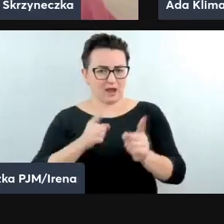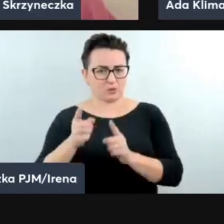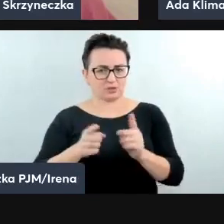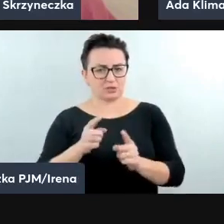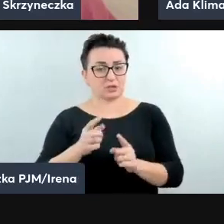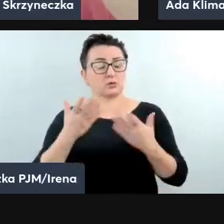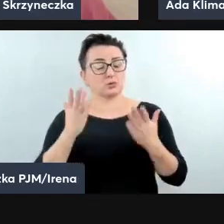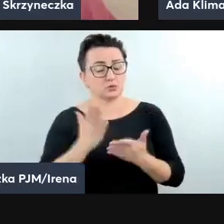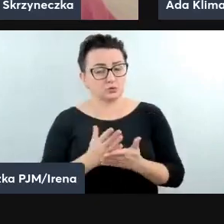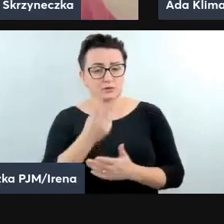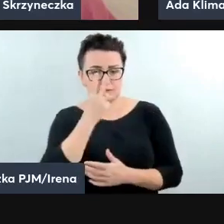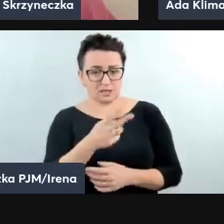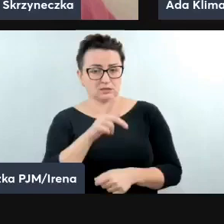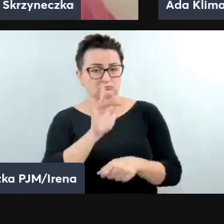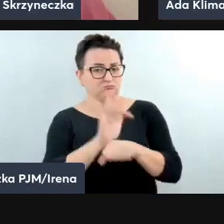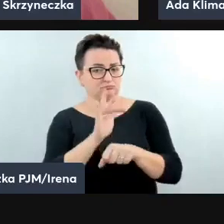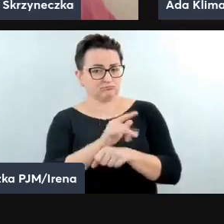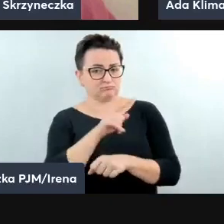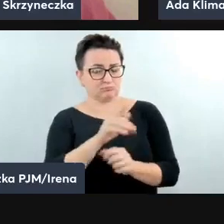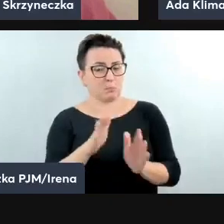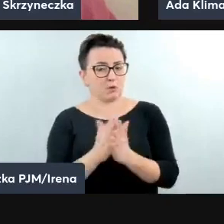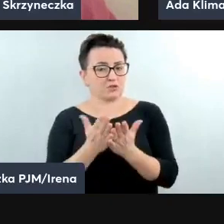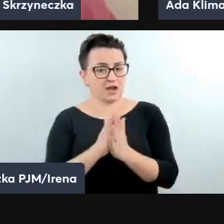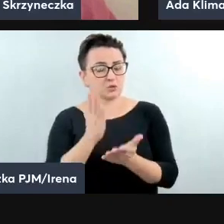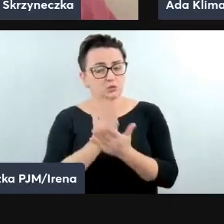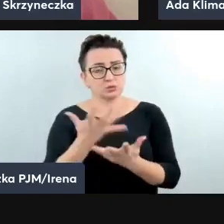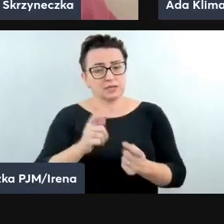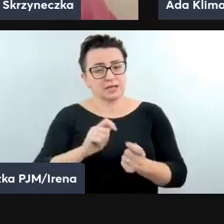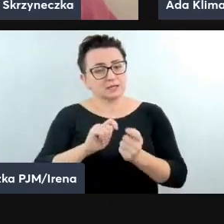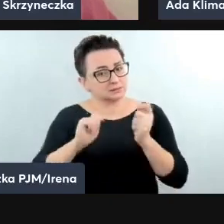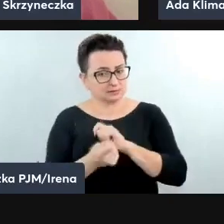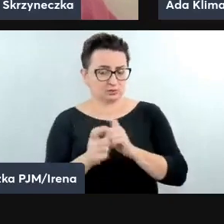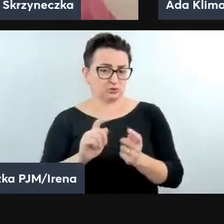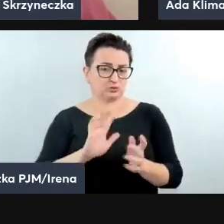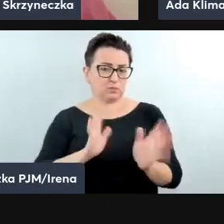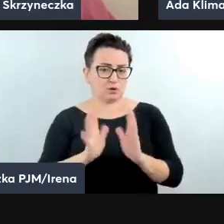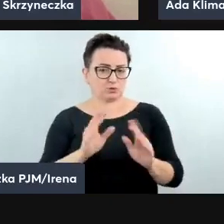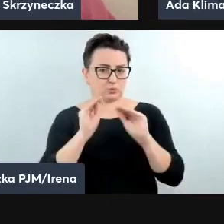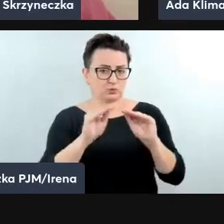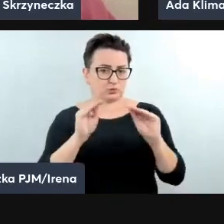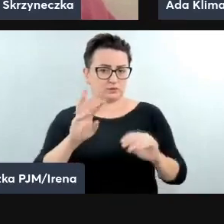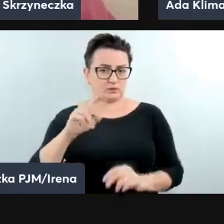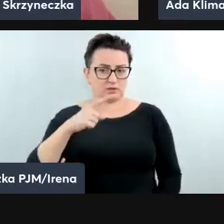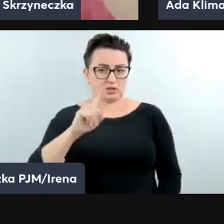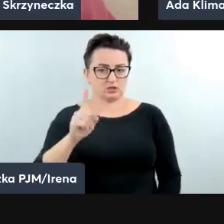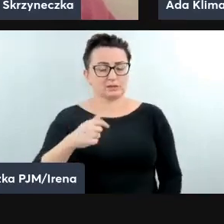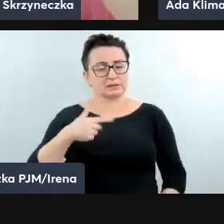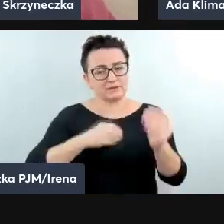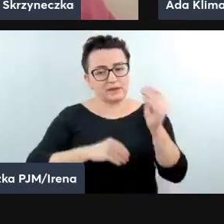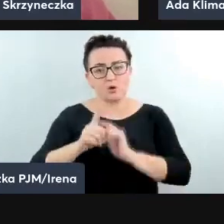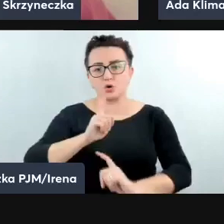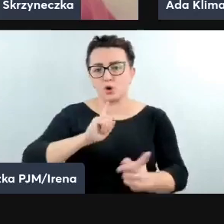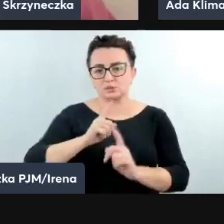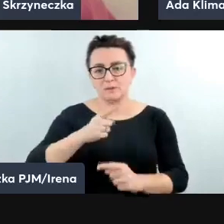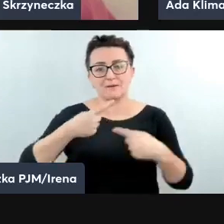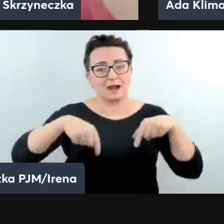tego WDŻ-u, którzy stawiają na rozmowę z klasą i na odpowiadanie na ich potrzeby. I mam wrażenie, że ta grupa